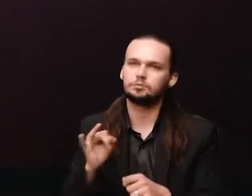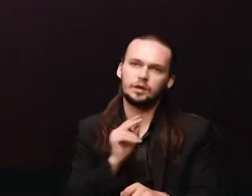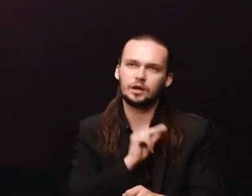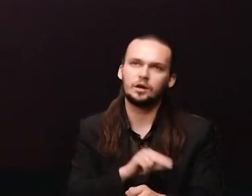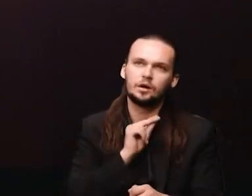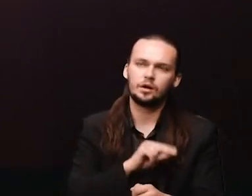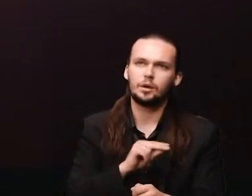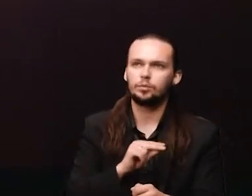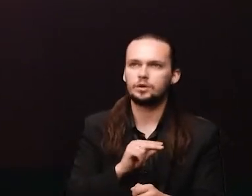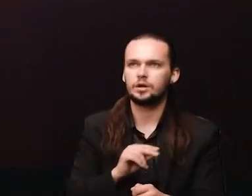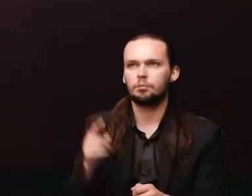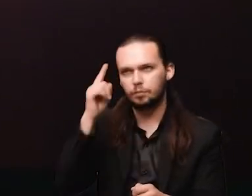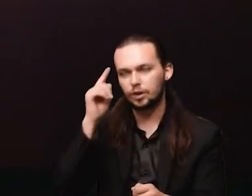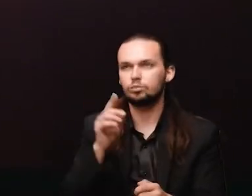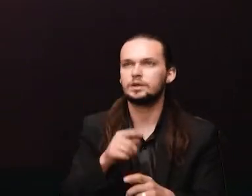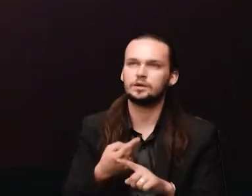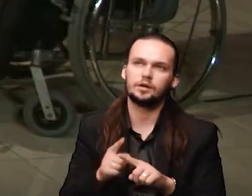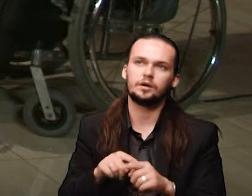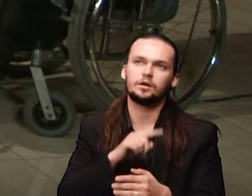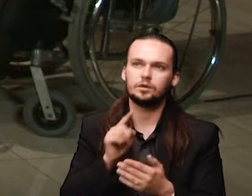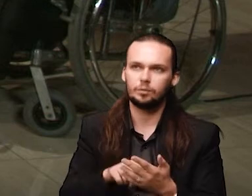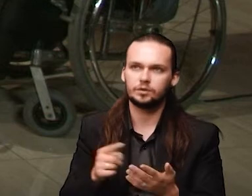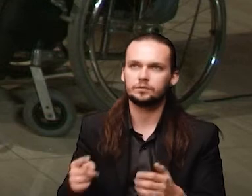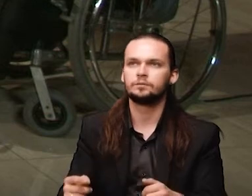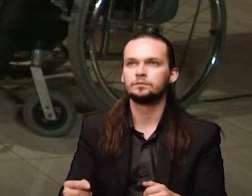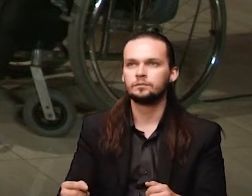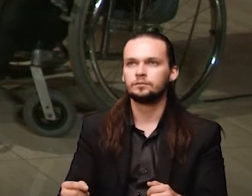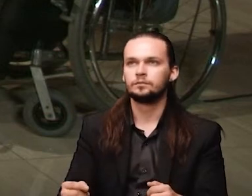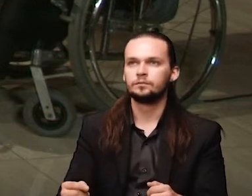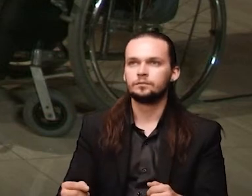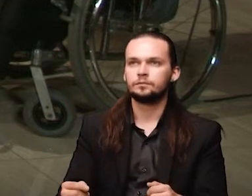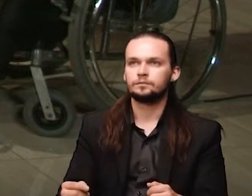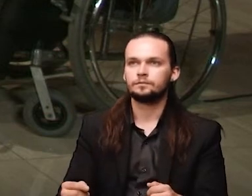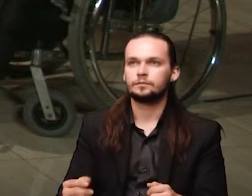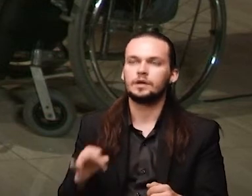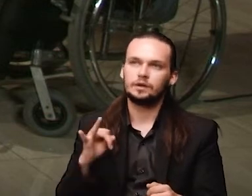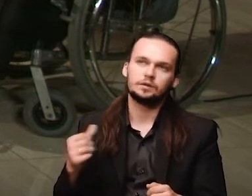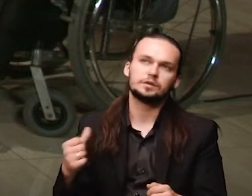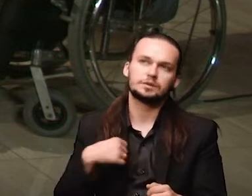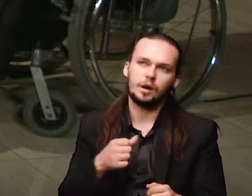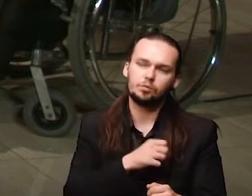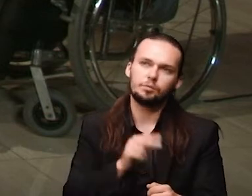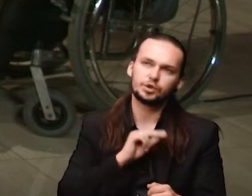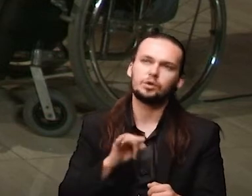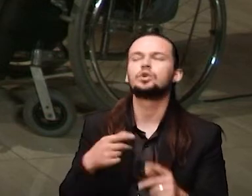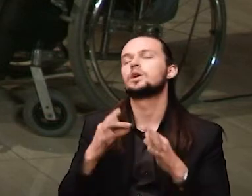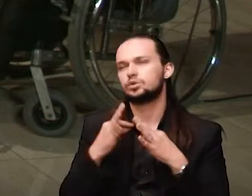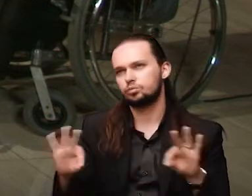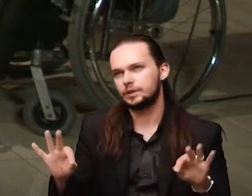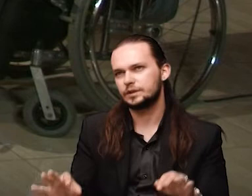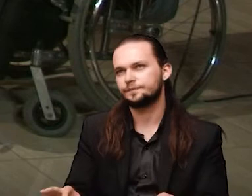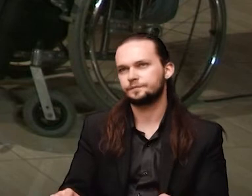и работникам, сотрудникам метро продумать этот вопрос и просто действительно продумать и с точки зрения вовлечения самого персонала